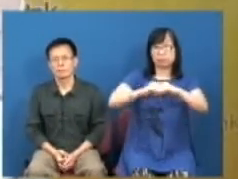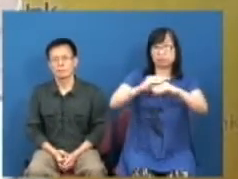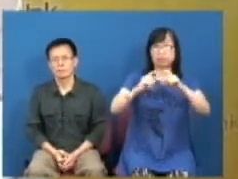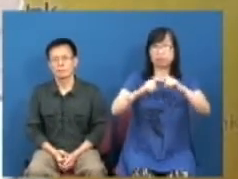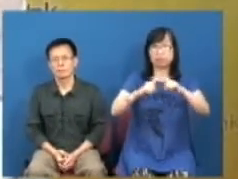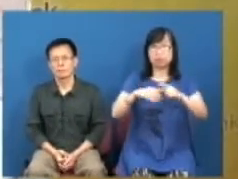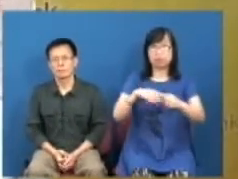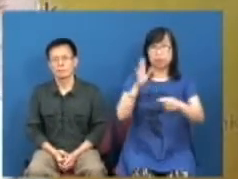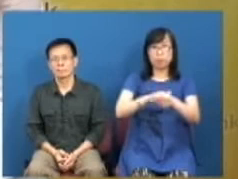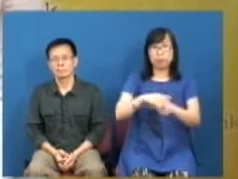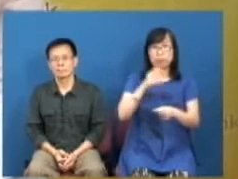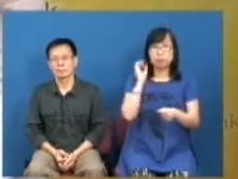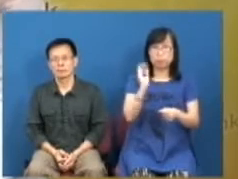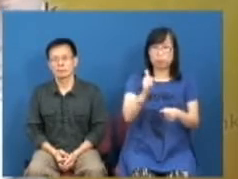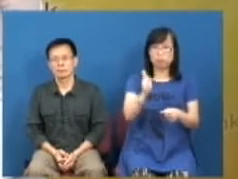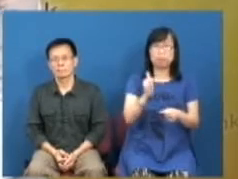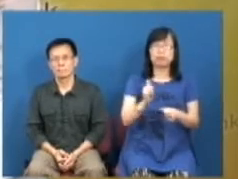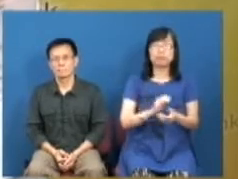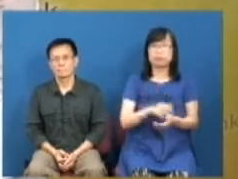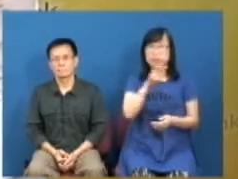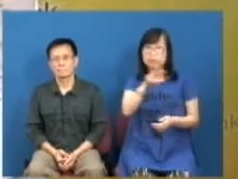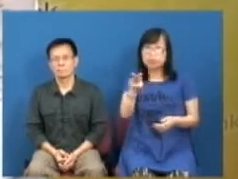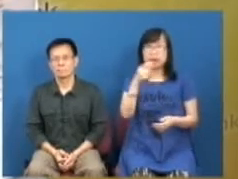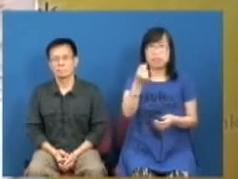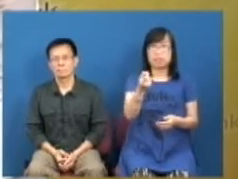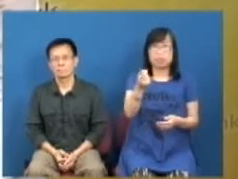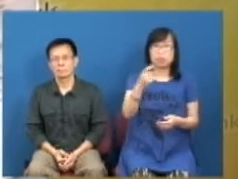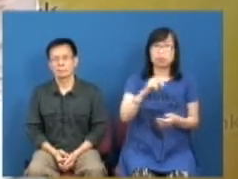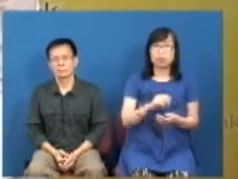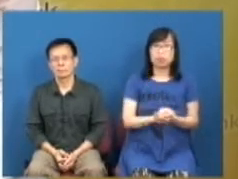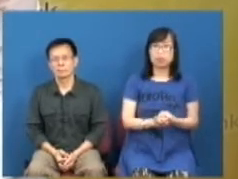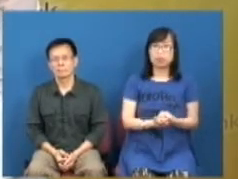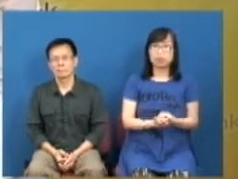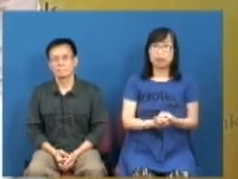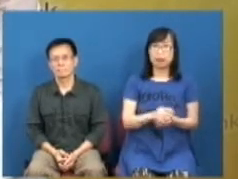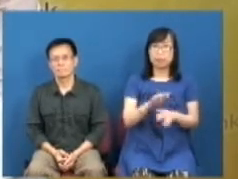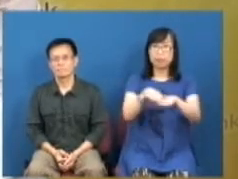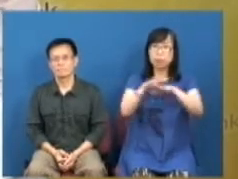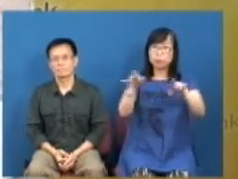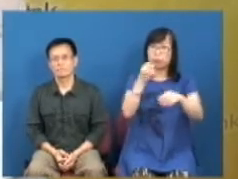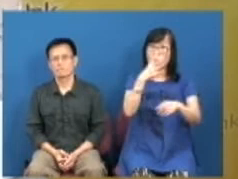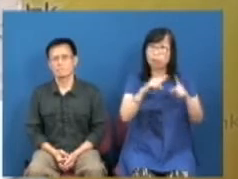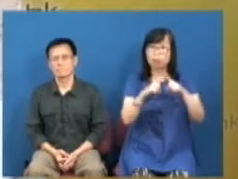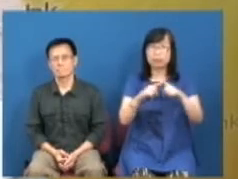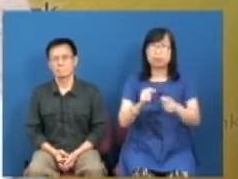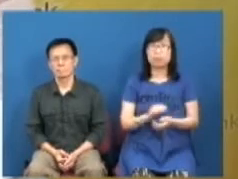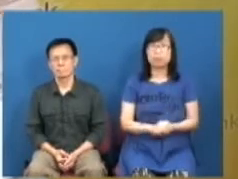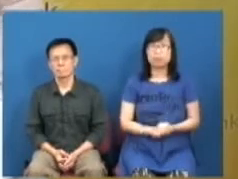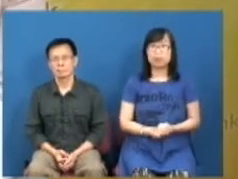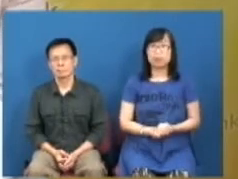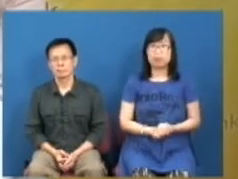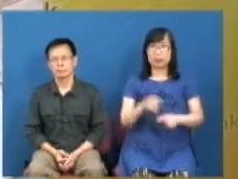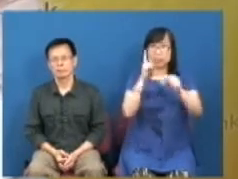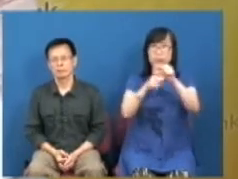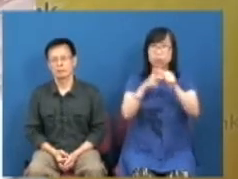貼600蚊，咁但係你睇下啲小嘅中產或者以至一啲即係月光族啊，即係我哋中